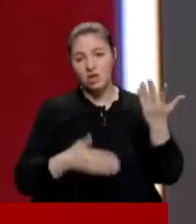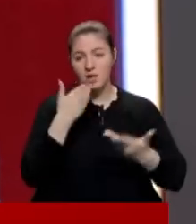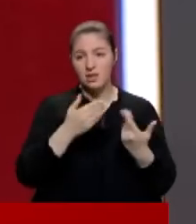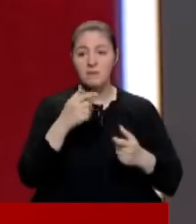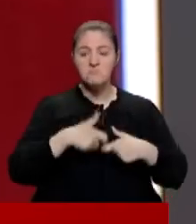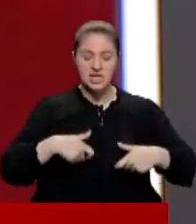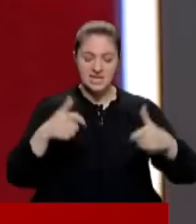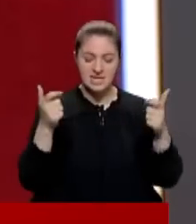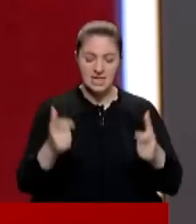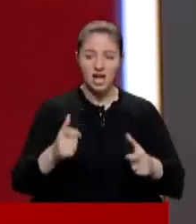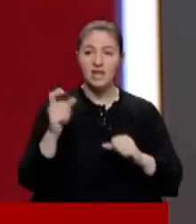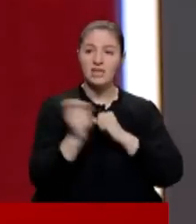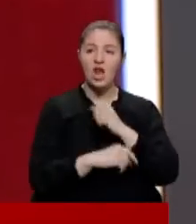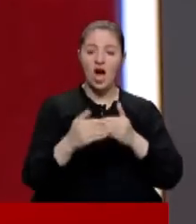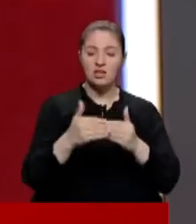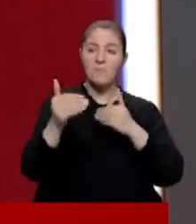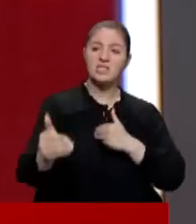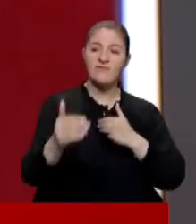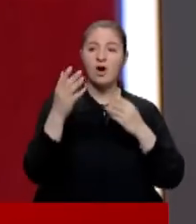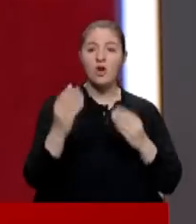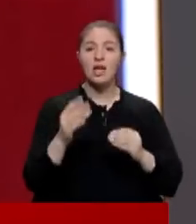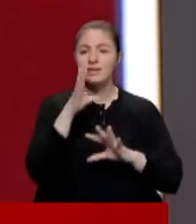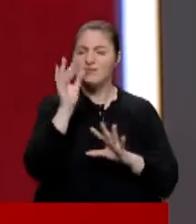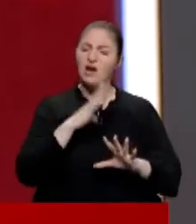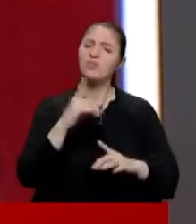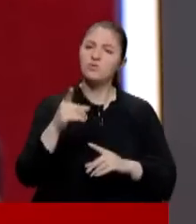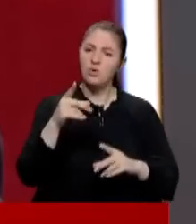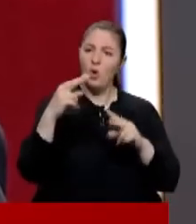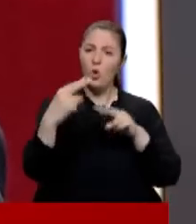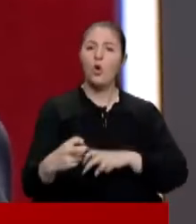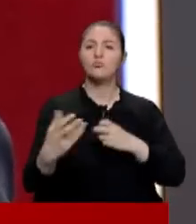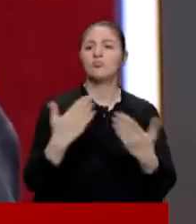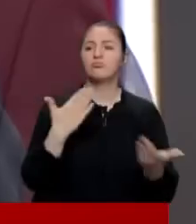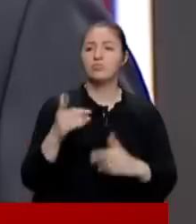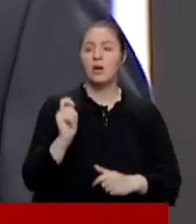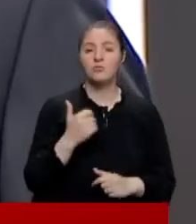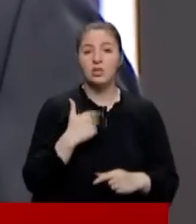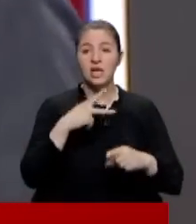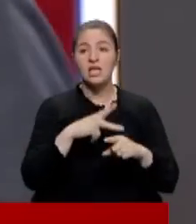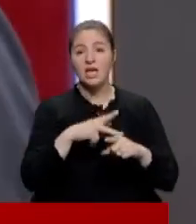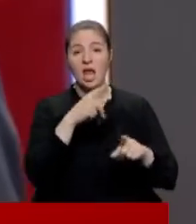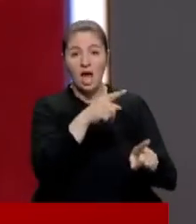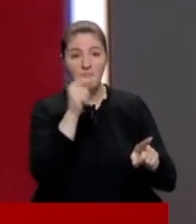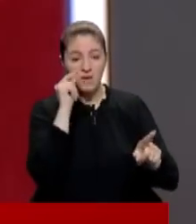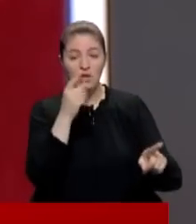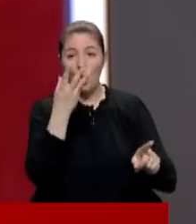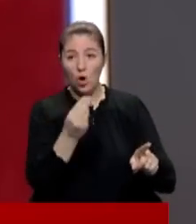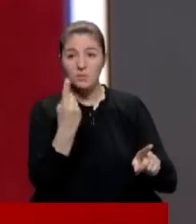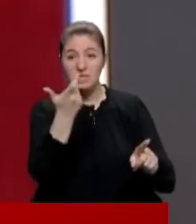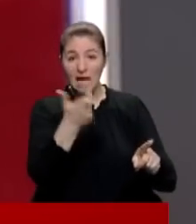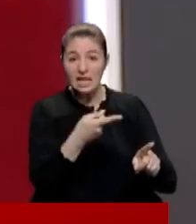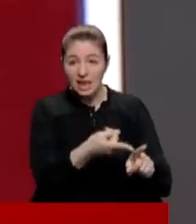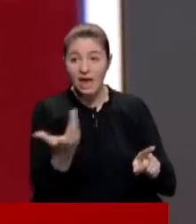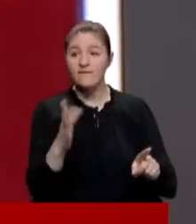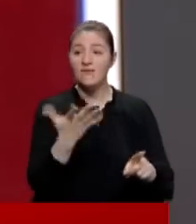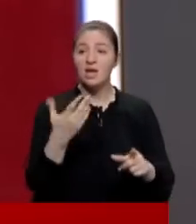milli yerli terörle arasına mesafe koyan kim varsa ondan oturup müzakerede bulunacağız Zekeriya yapıcı oğlunun olduğu bir yerde